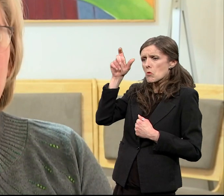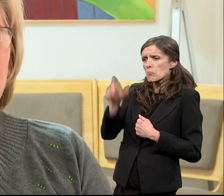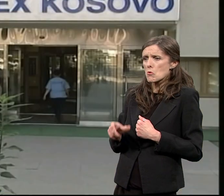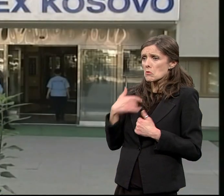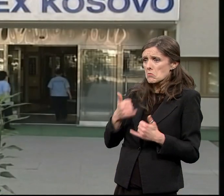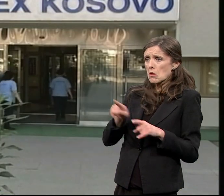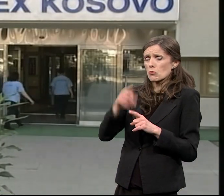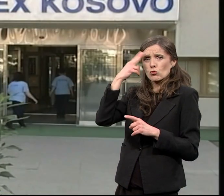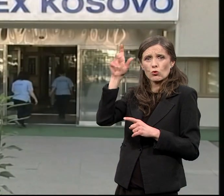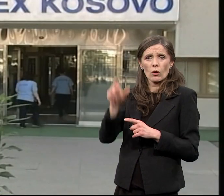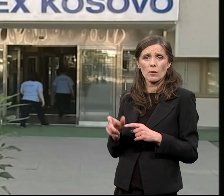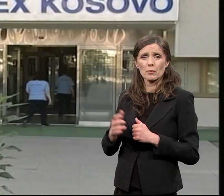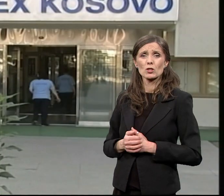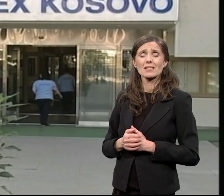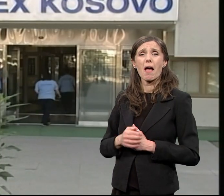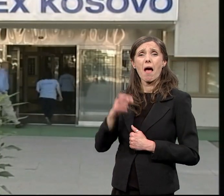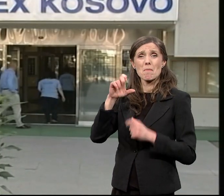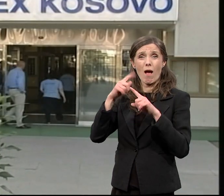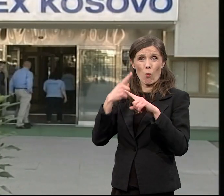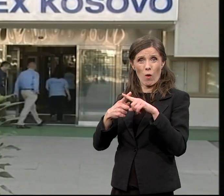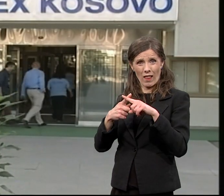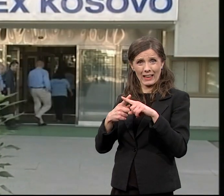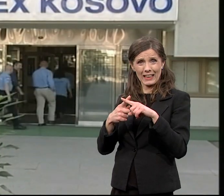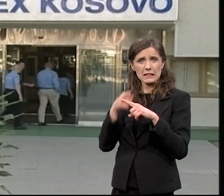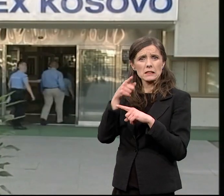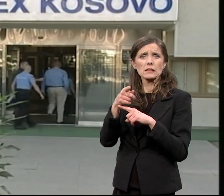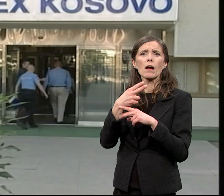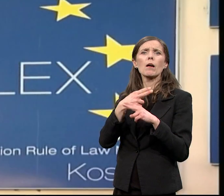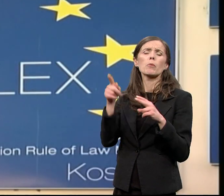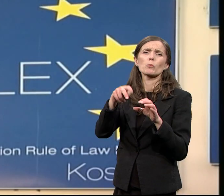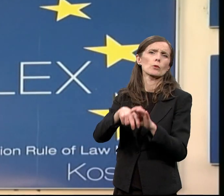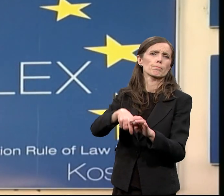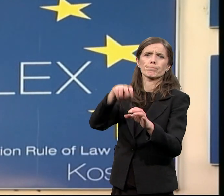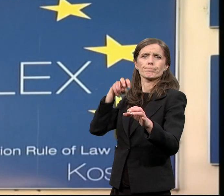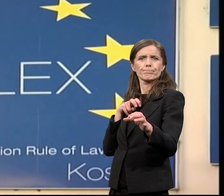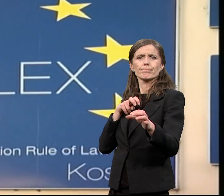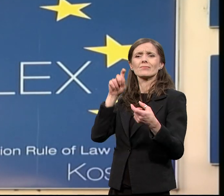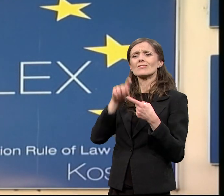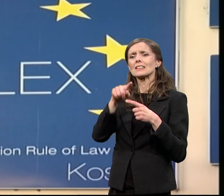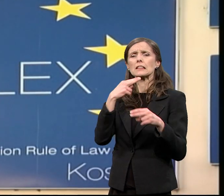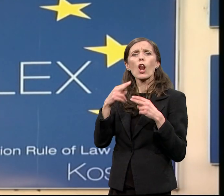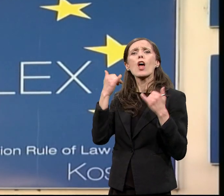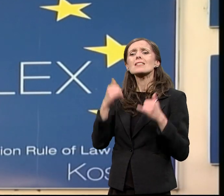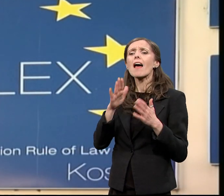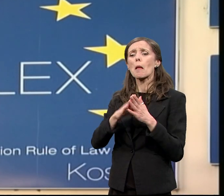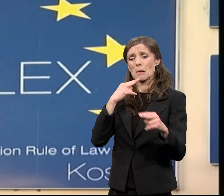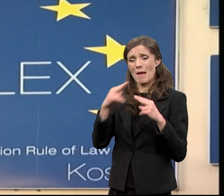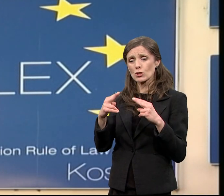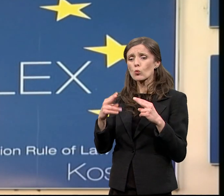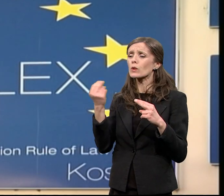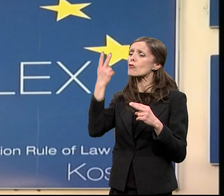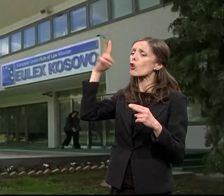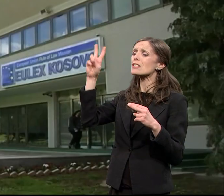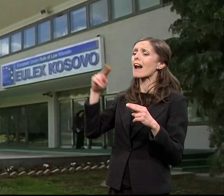sad. Meoleks je potpuno se povukao kada je reč o izvršnom mandatu. Dakle, nemamo više sudije, strance